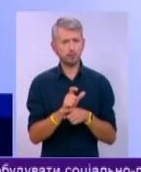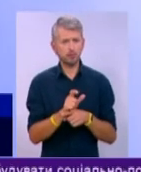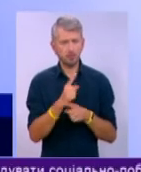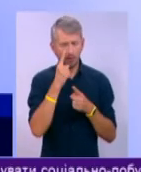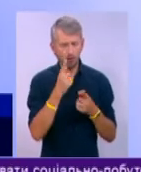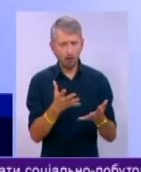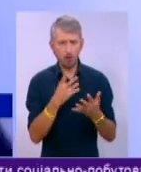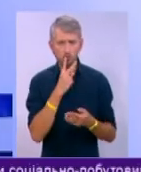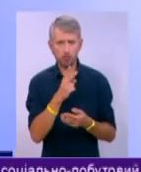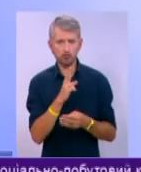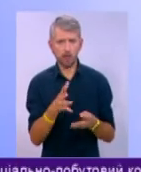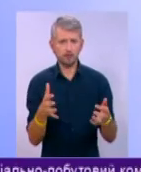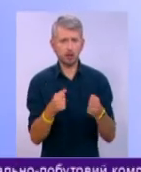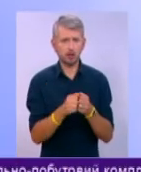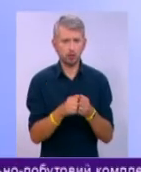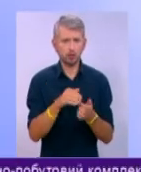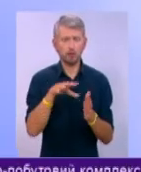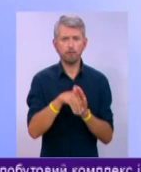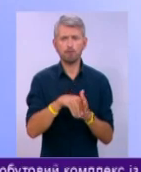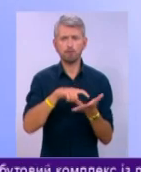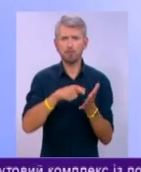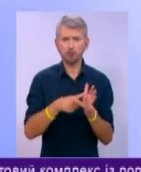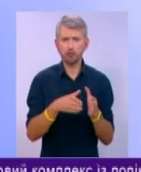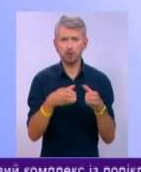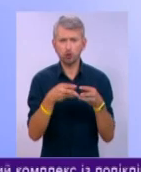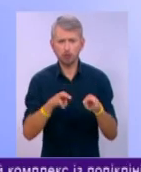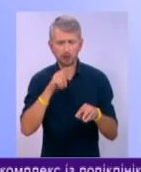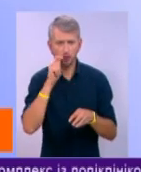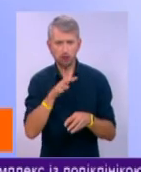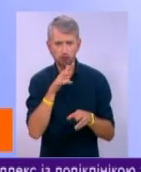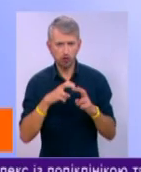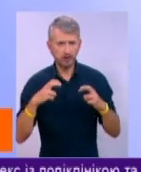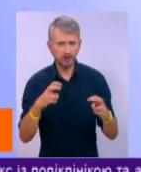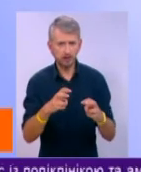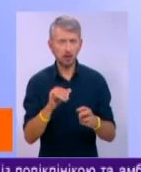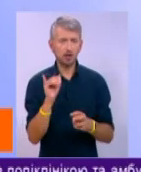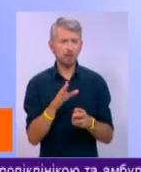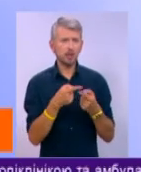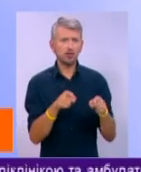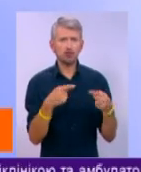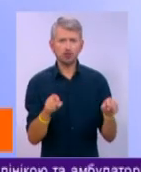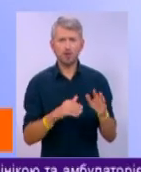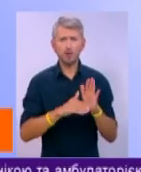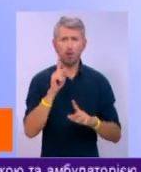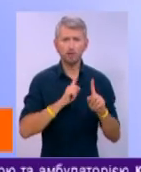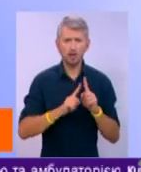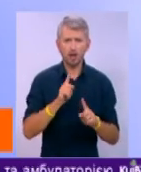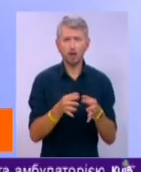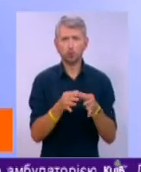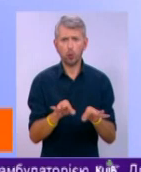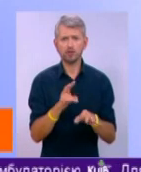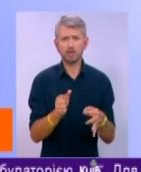наглядно бачили, як затримують в приміщенні кабінету міністрів України під час засідання і в інших, в Верховній Раді, дозвіл